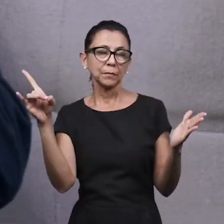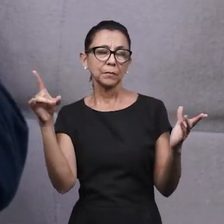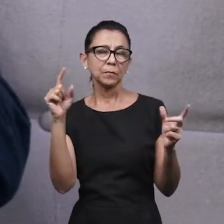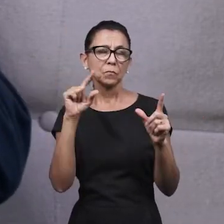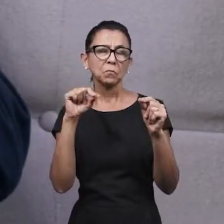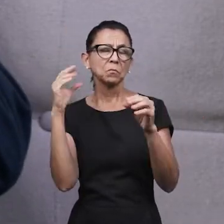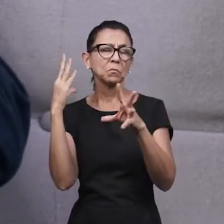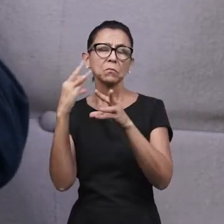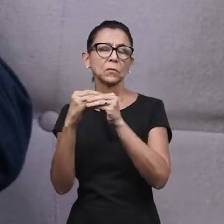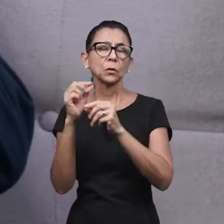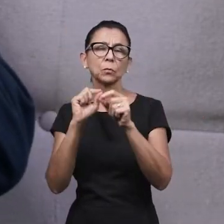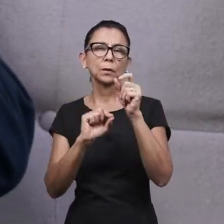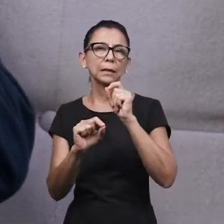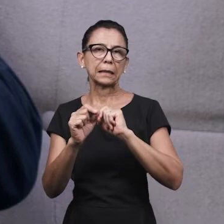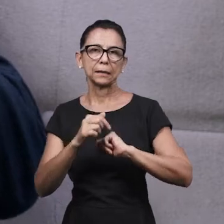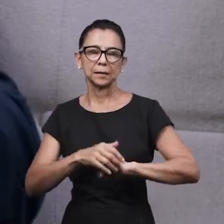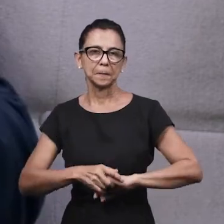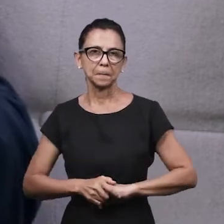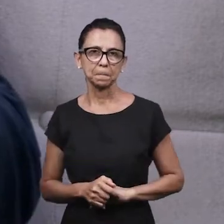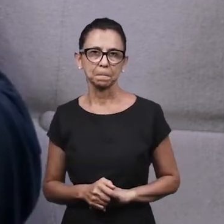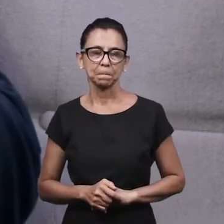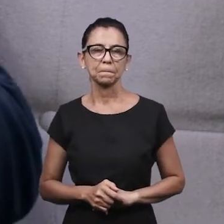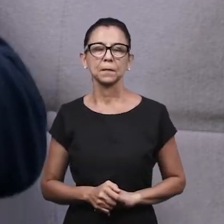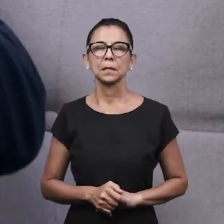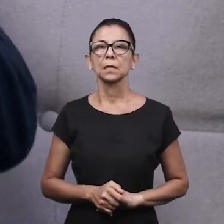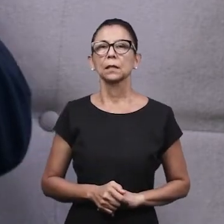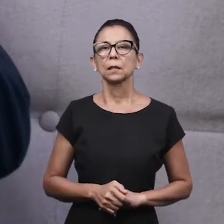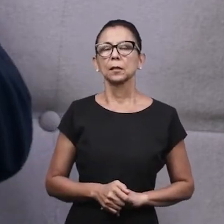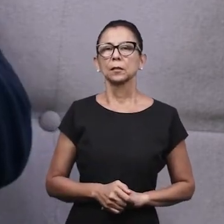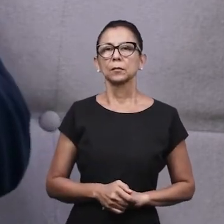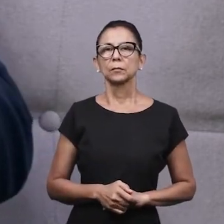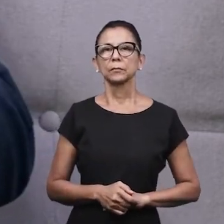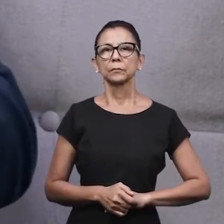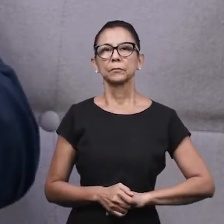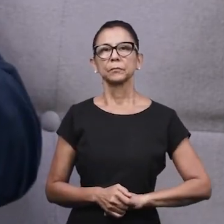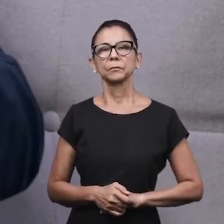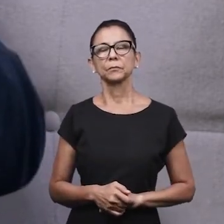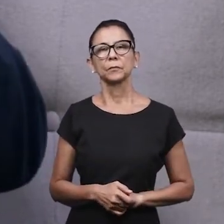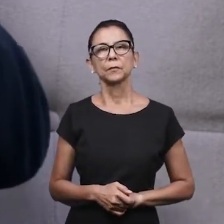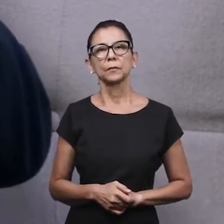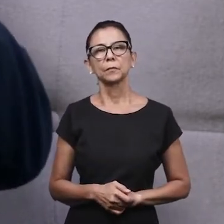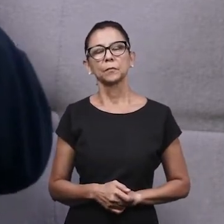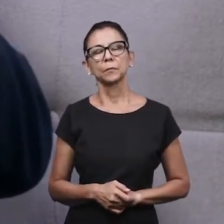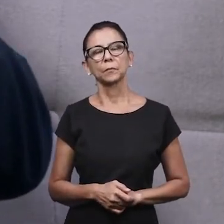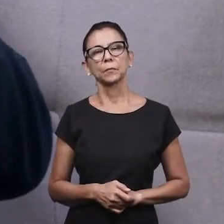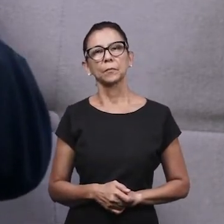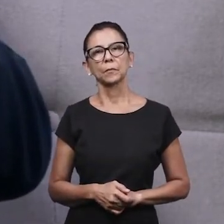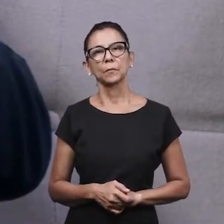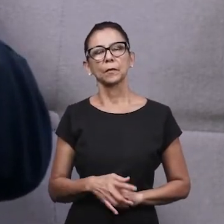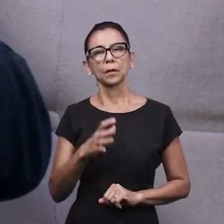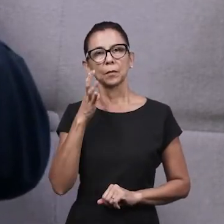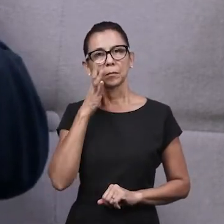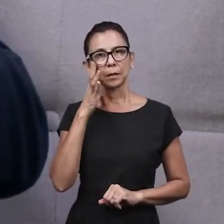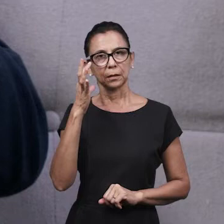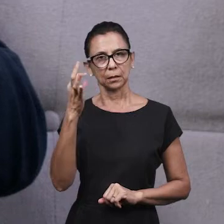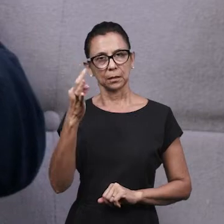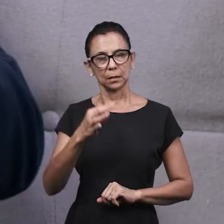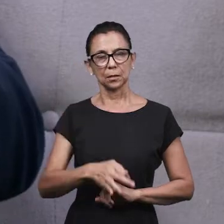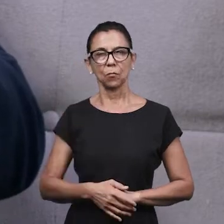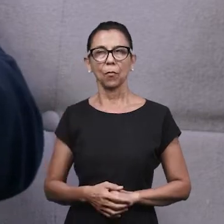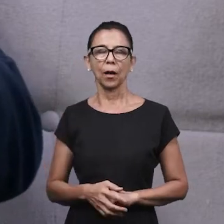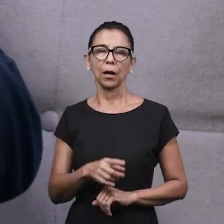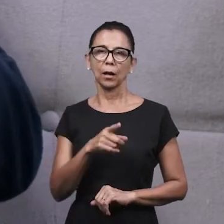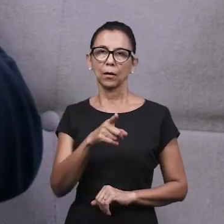Observez bien, être, être religieux, et connaître et même